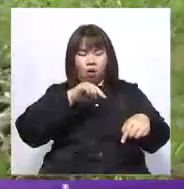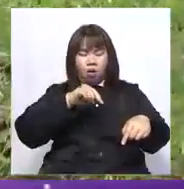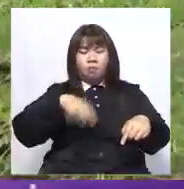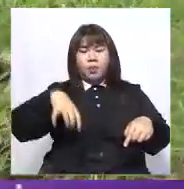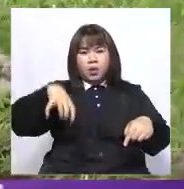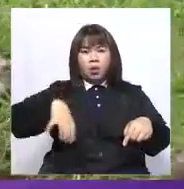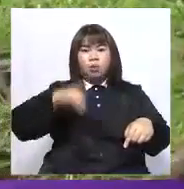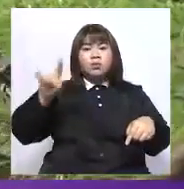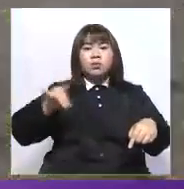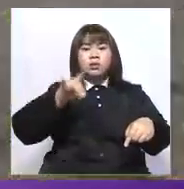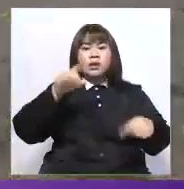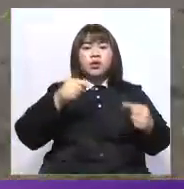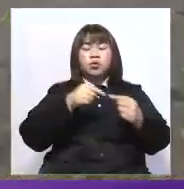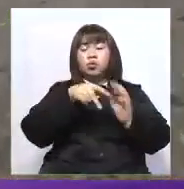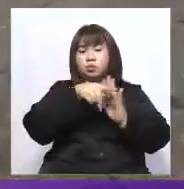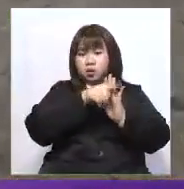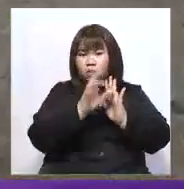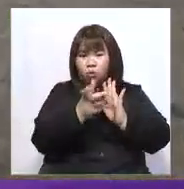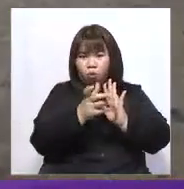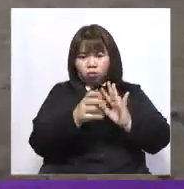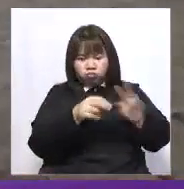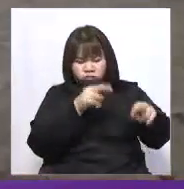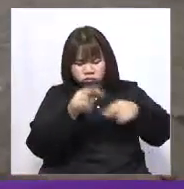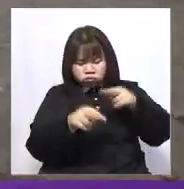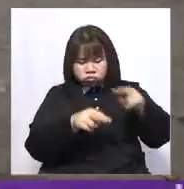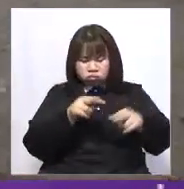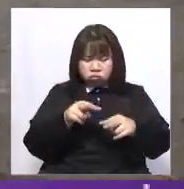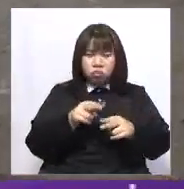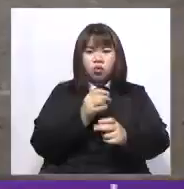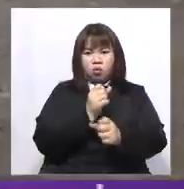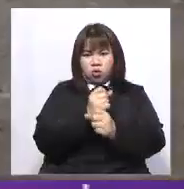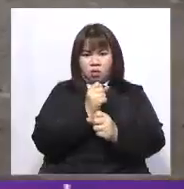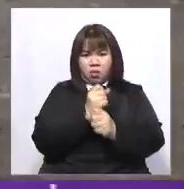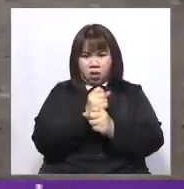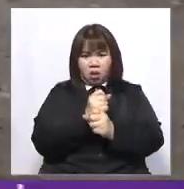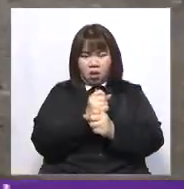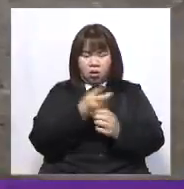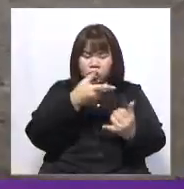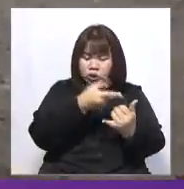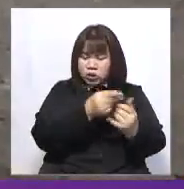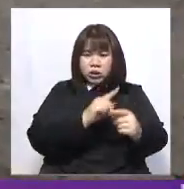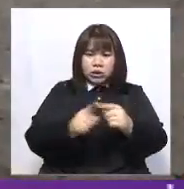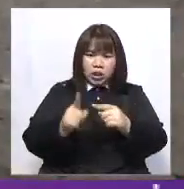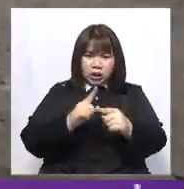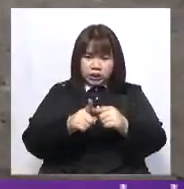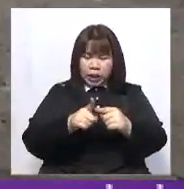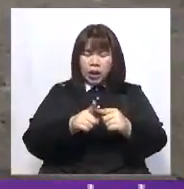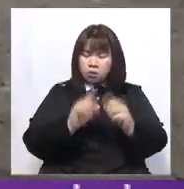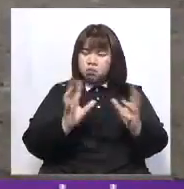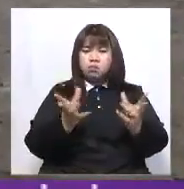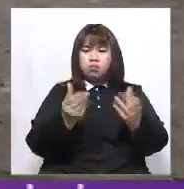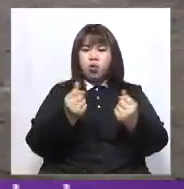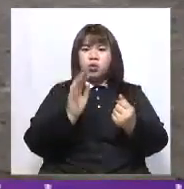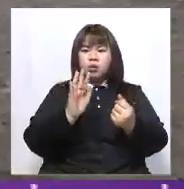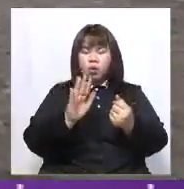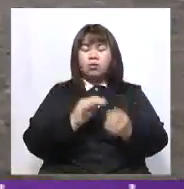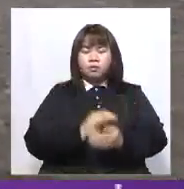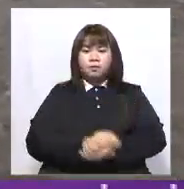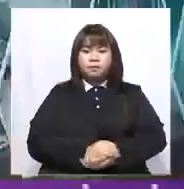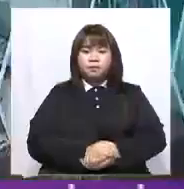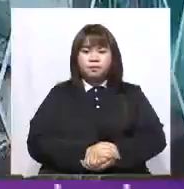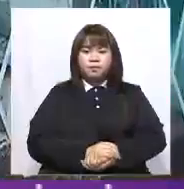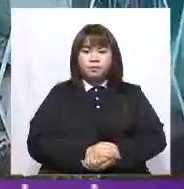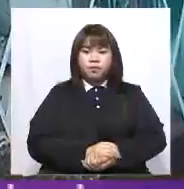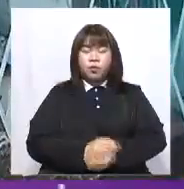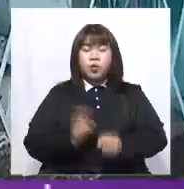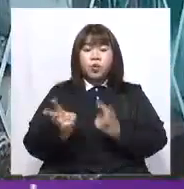ศุสัตว์จังหวัดพิษณุโลกจะเร่งค้นหาและดำเนินการเชิงรุกเพื่อป้องกันไม่ให้โรคพิษสุนัขบ้าเกิดขึ้นในพื้นที่ครับ การเ